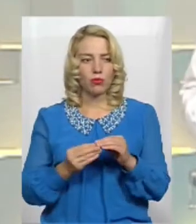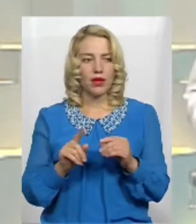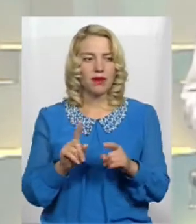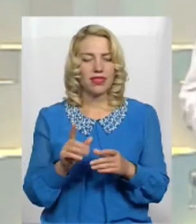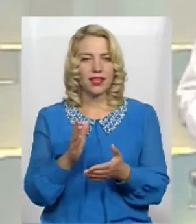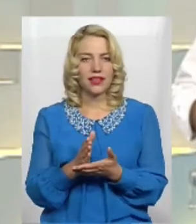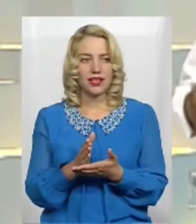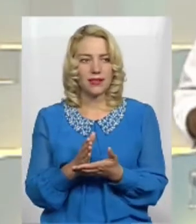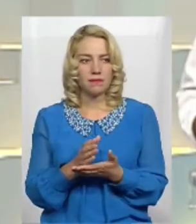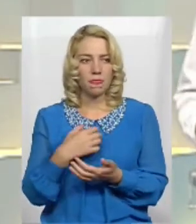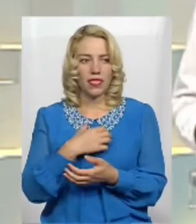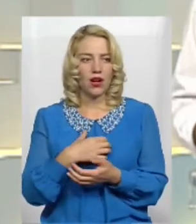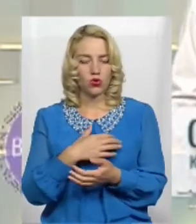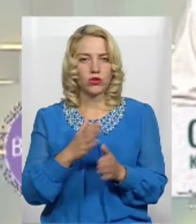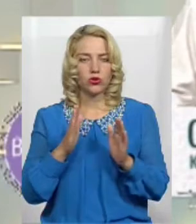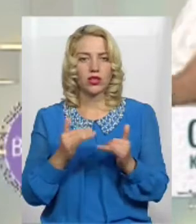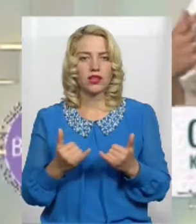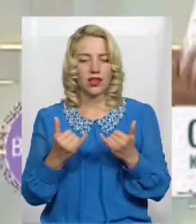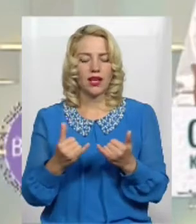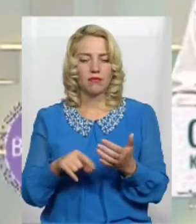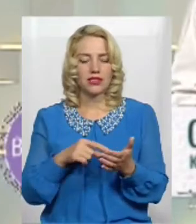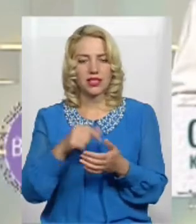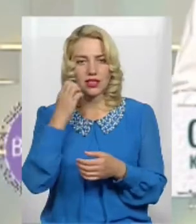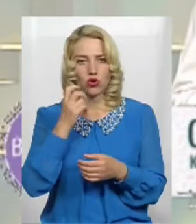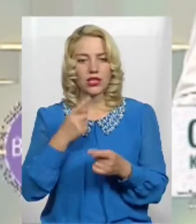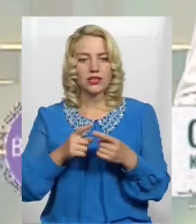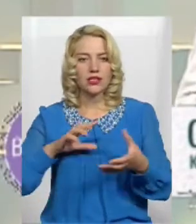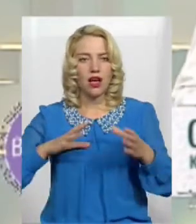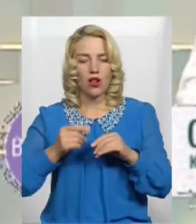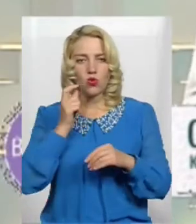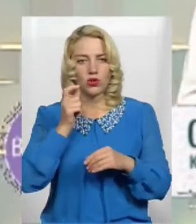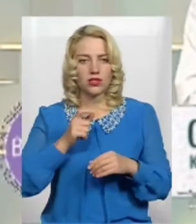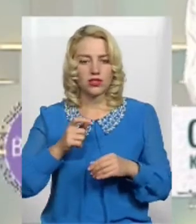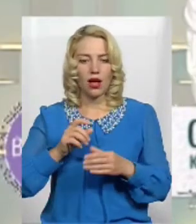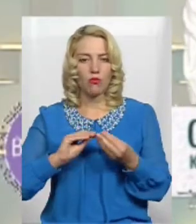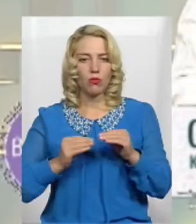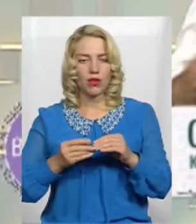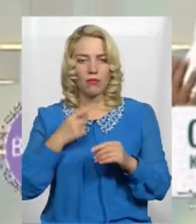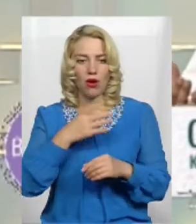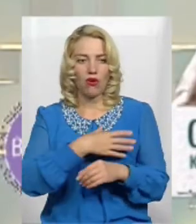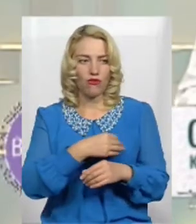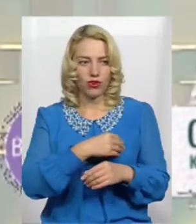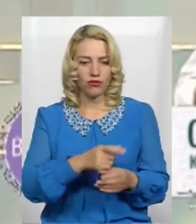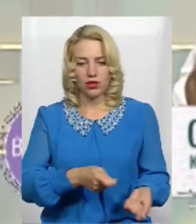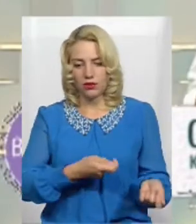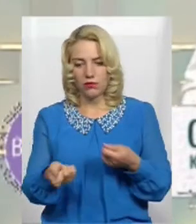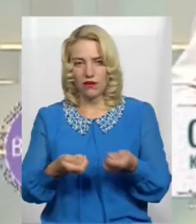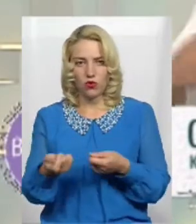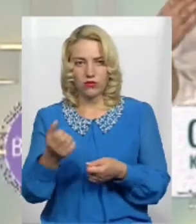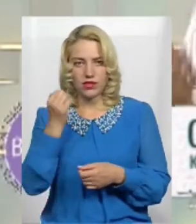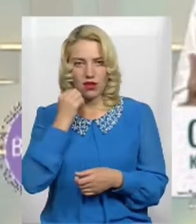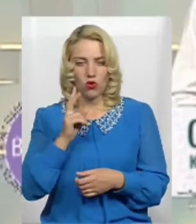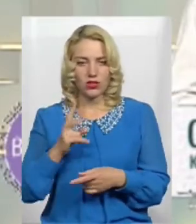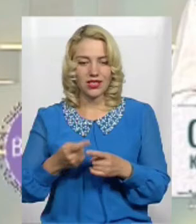вона не є актуальною лише для Старокостянтинова. Це взагалі загальноукраїнська проблема. Тому що це навіть говорить про те, що Львів везе сміття в